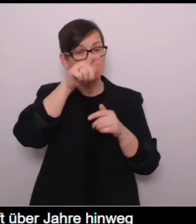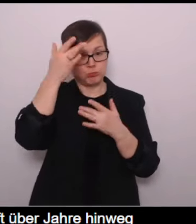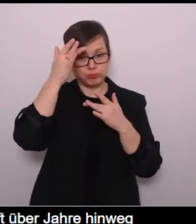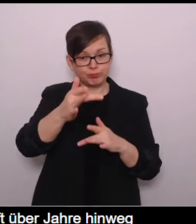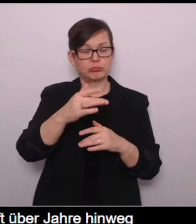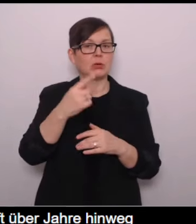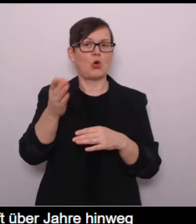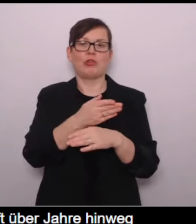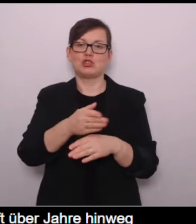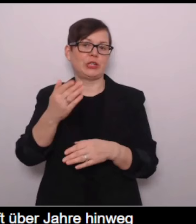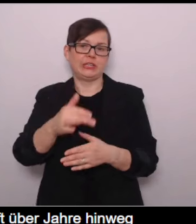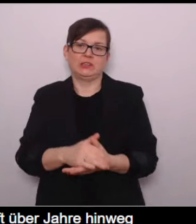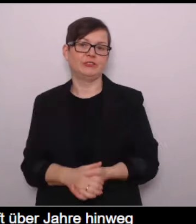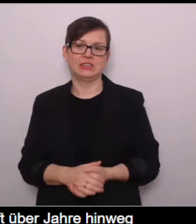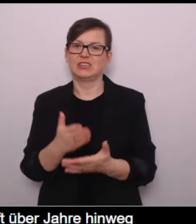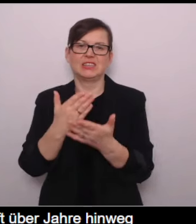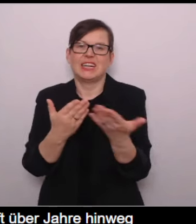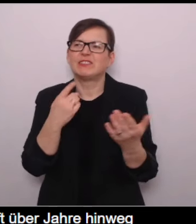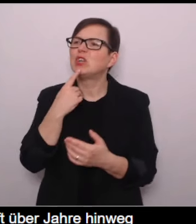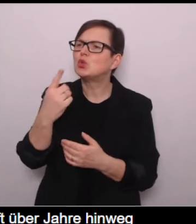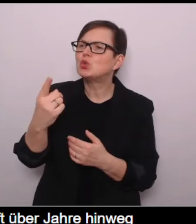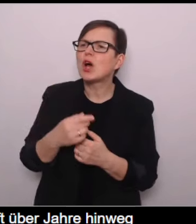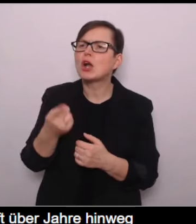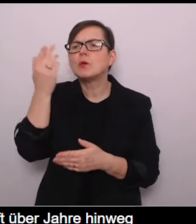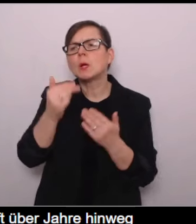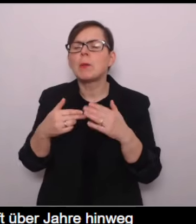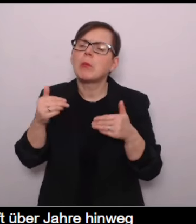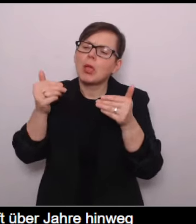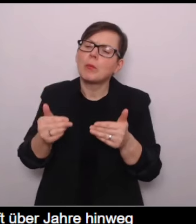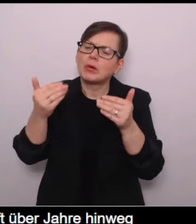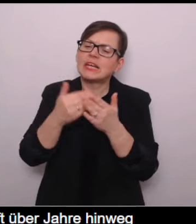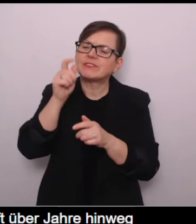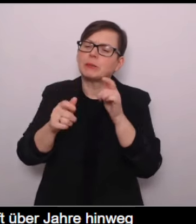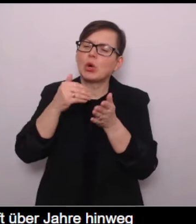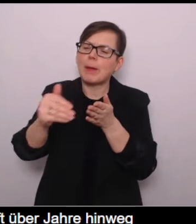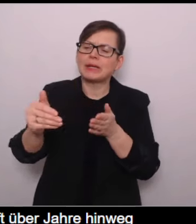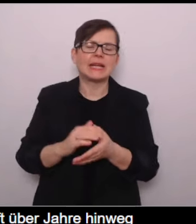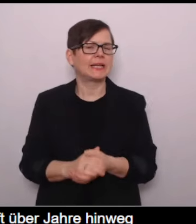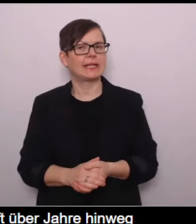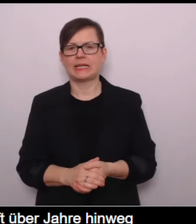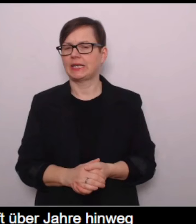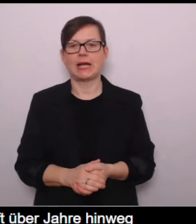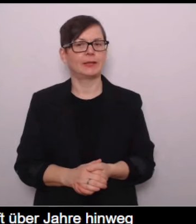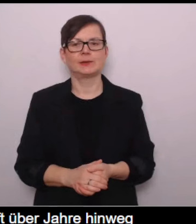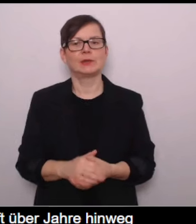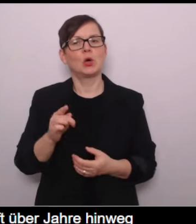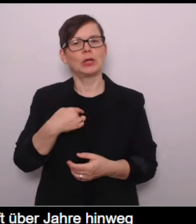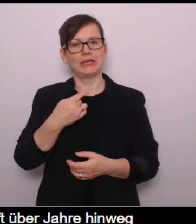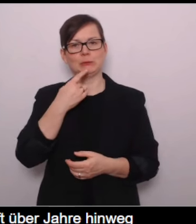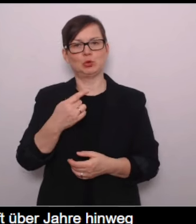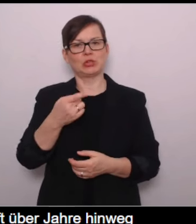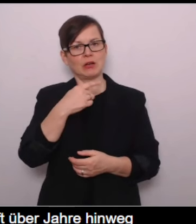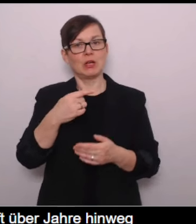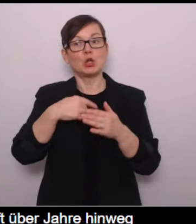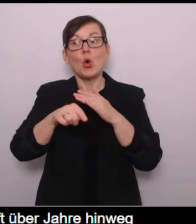Sonst wäre übrigens Ebersberg, hätte ich keinen Bürgerentscheid dafür gegeben. In Ebersberg ist auch entschieden worden, dafür, das ist ein Unsinn. Also dieses Narrativ